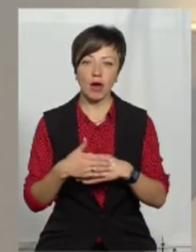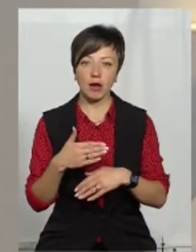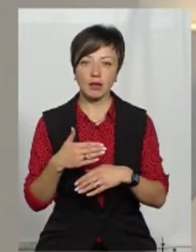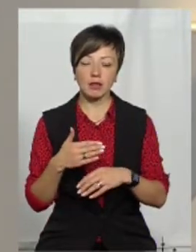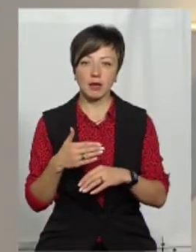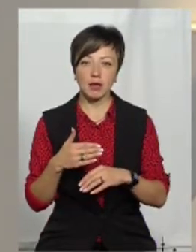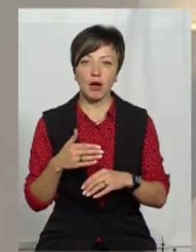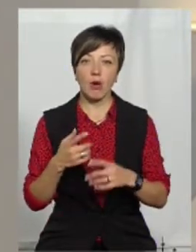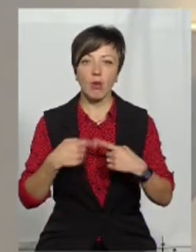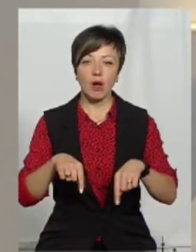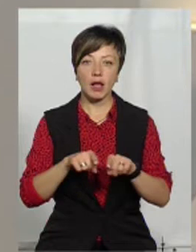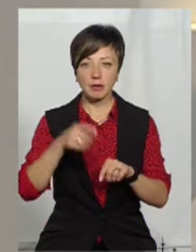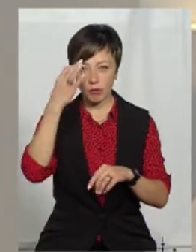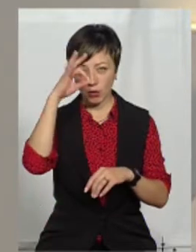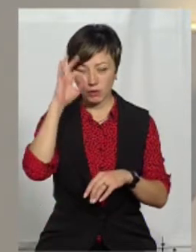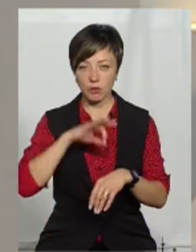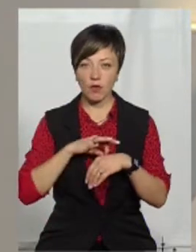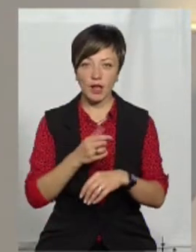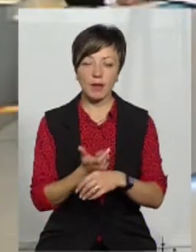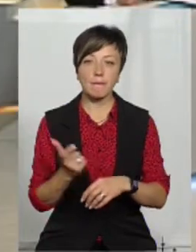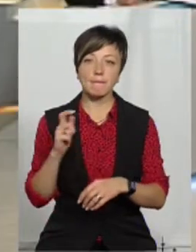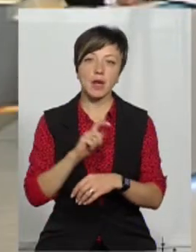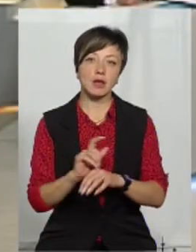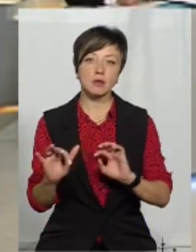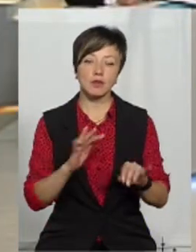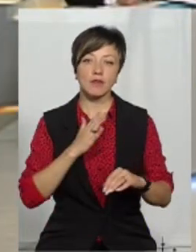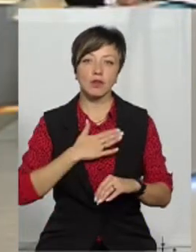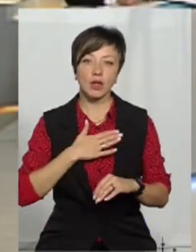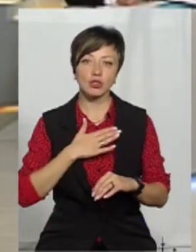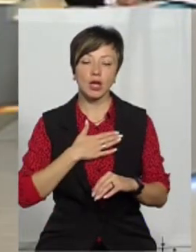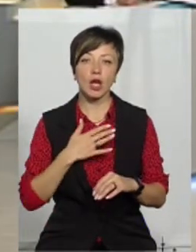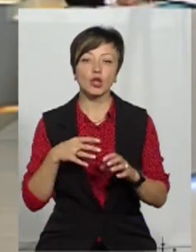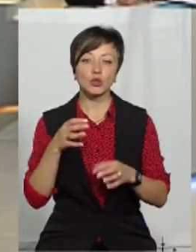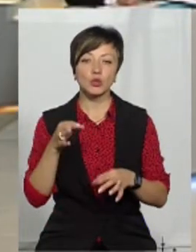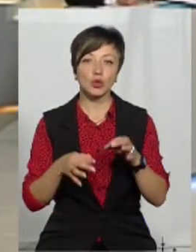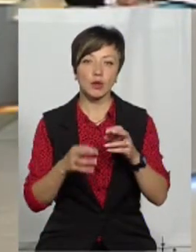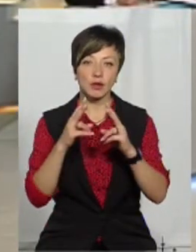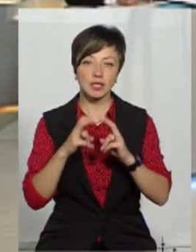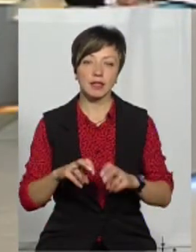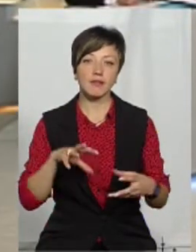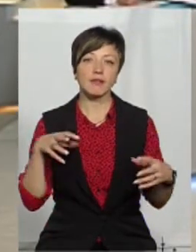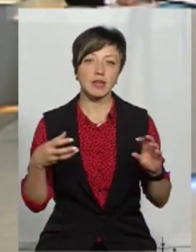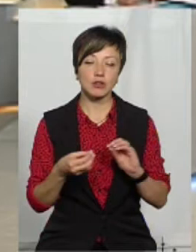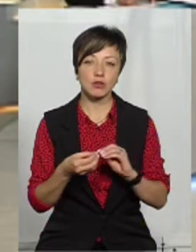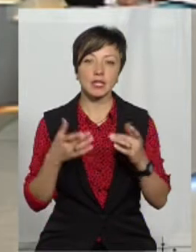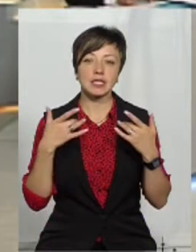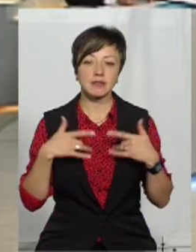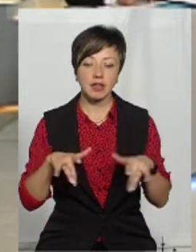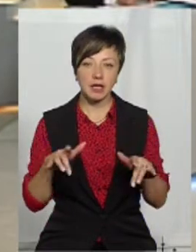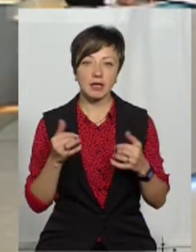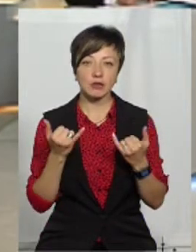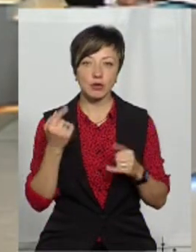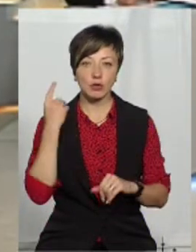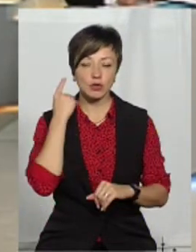свого боку, ми провели максимум дій, які можливі в наших повноваженнях. Службове розслідування, висновки, звільнення, як ви